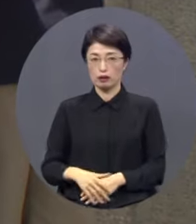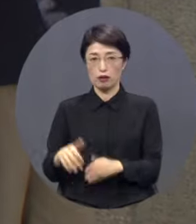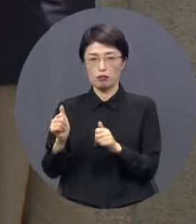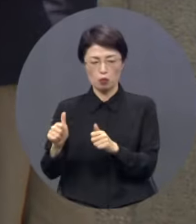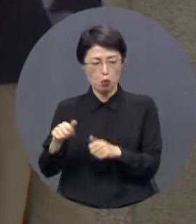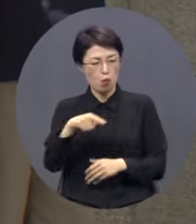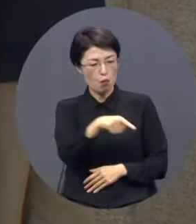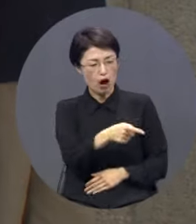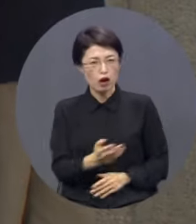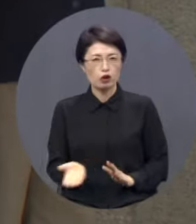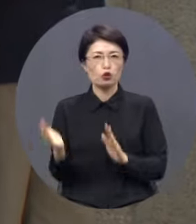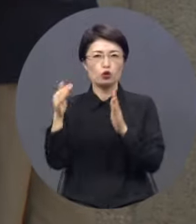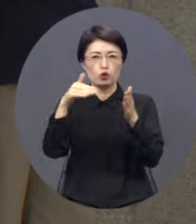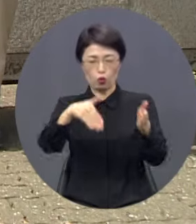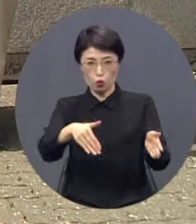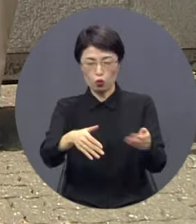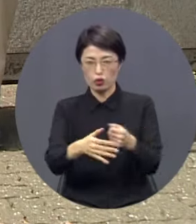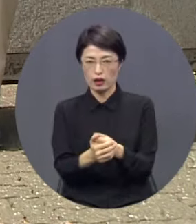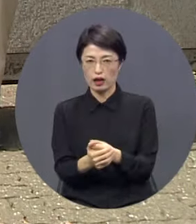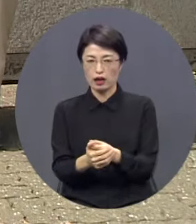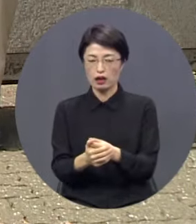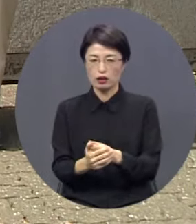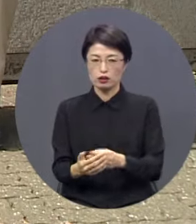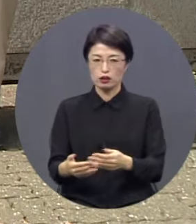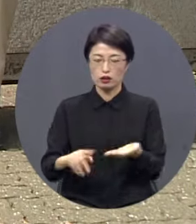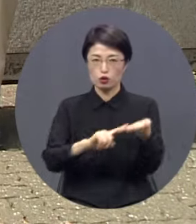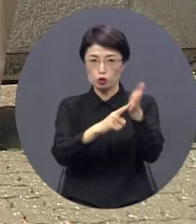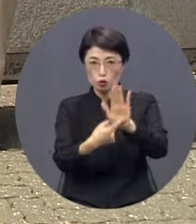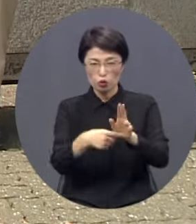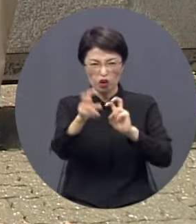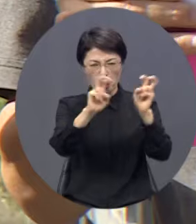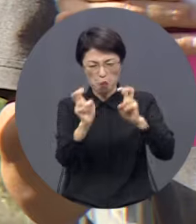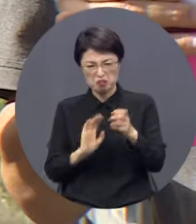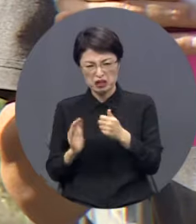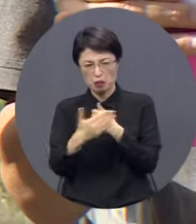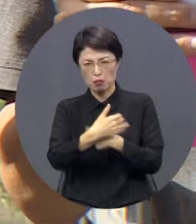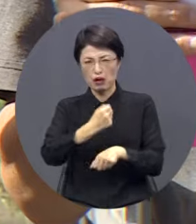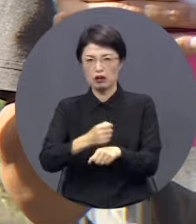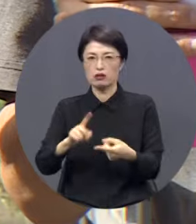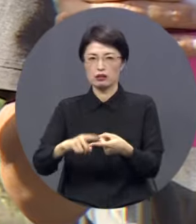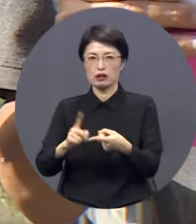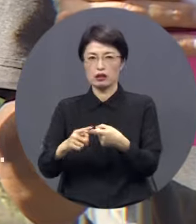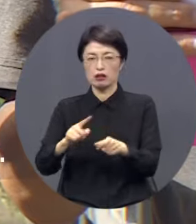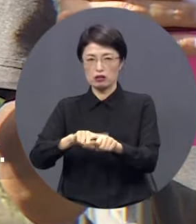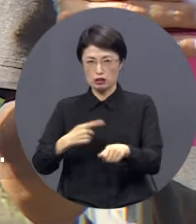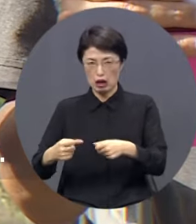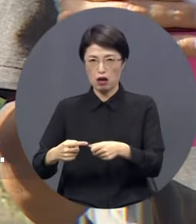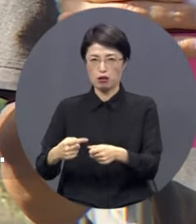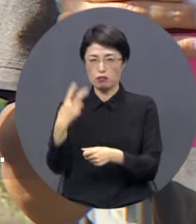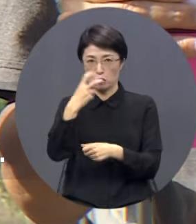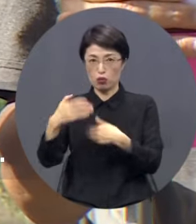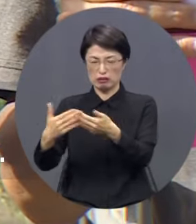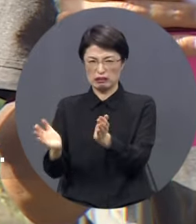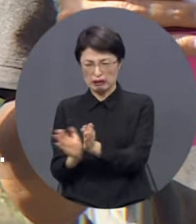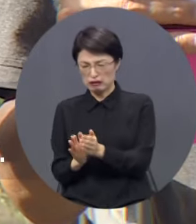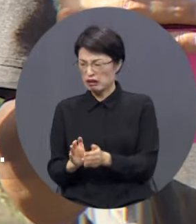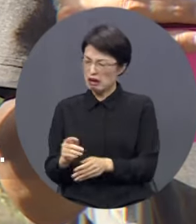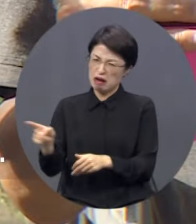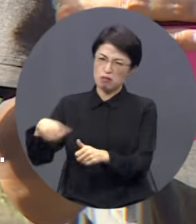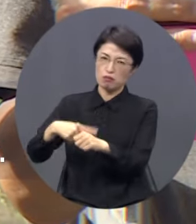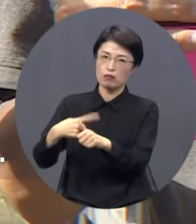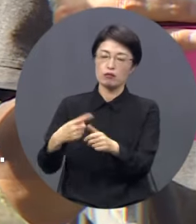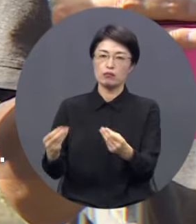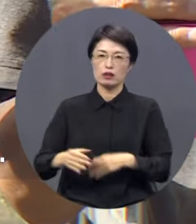업체들의 이익만을 대변했다며 검찰에 항소를 촉구했습니다. 해양 보호 생물을 무단으로 이송하였지만